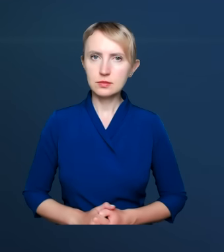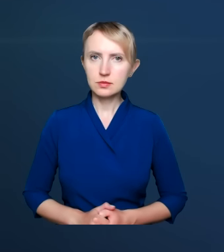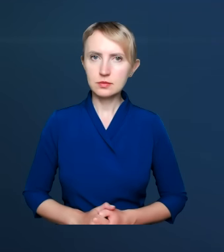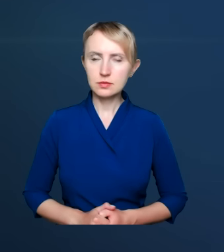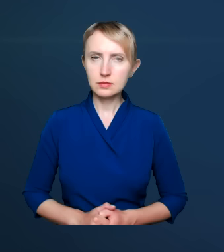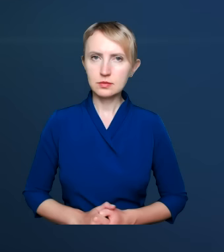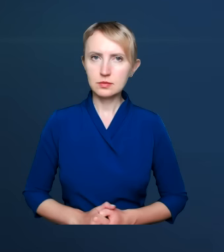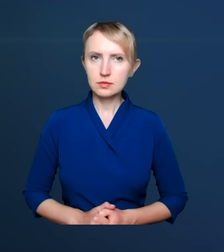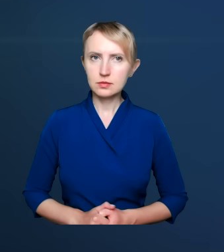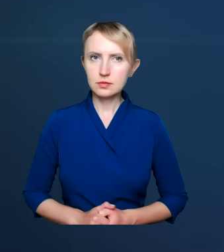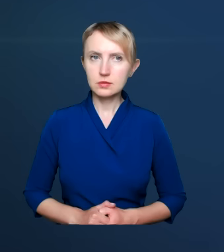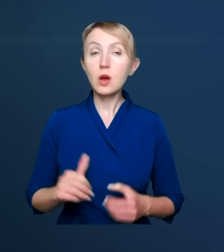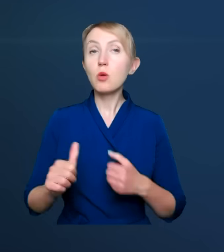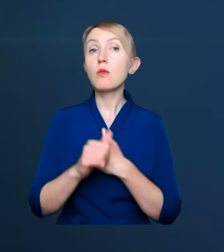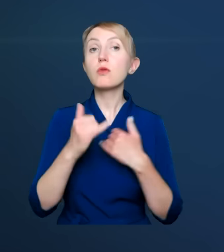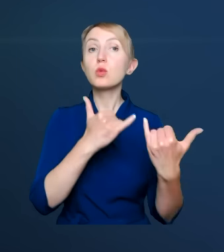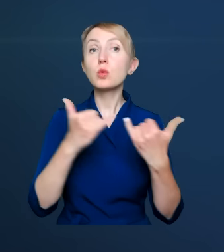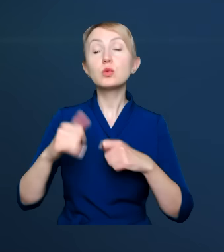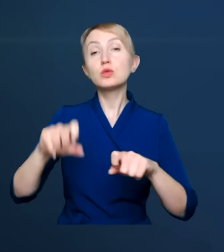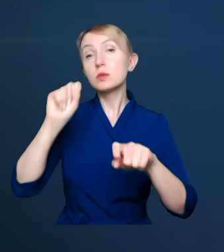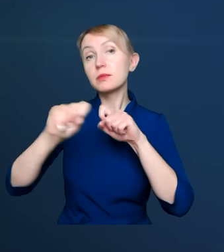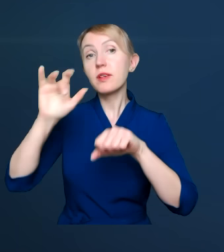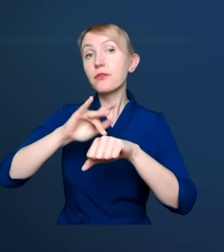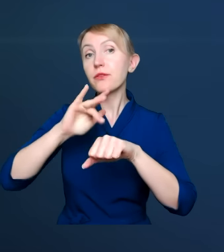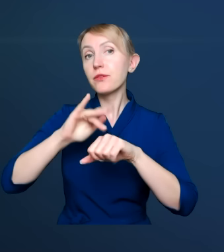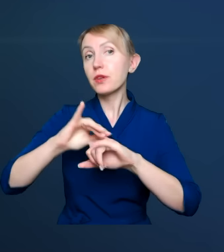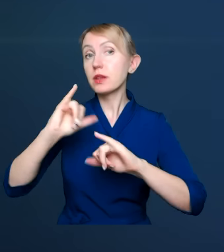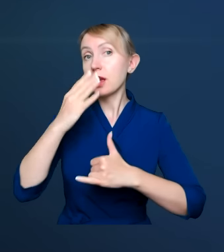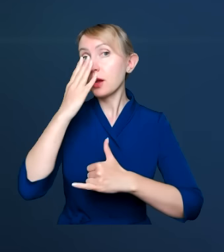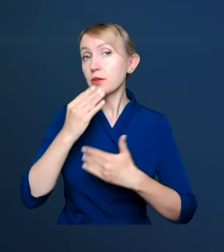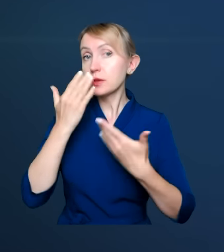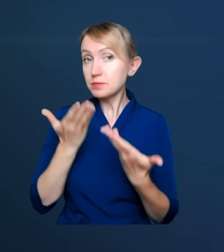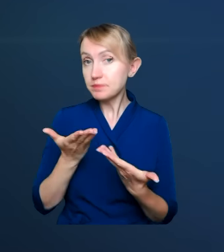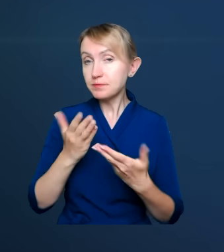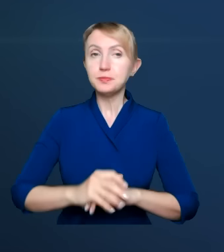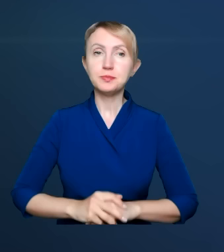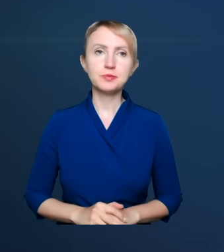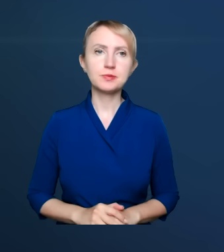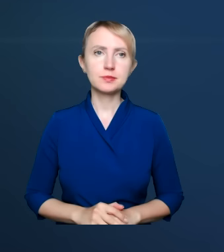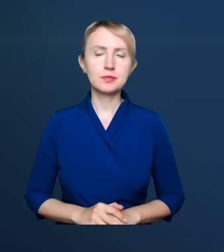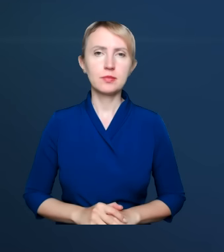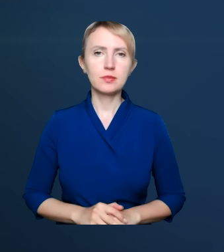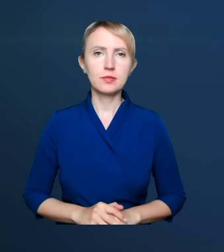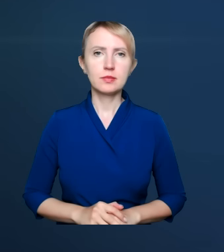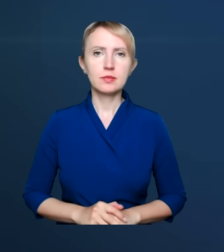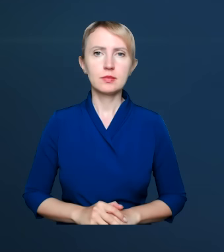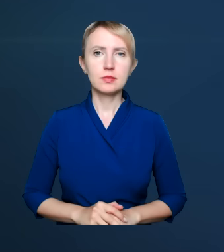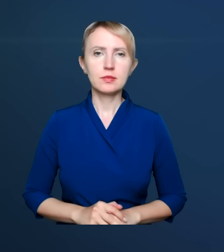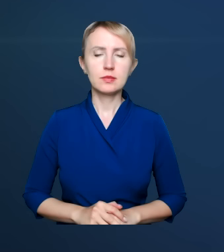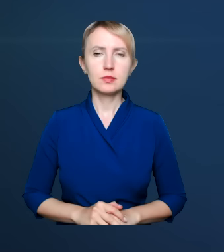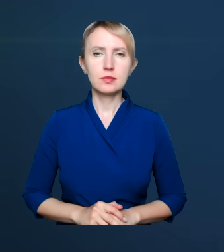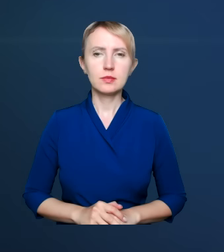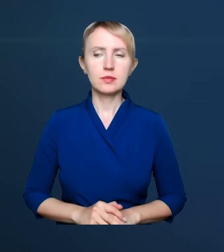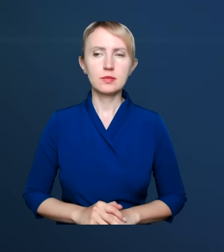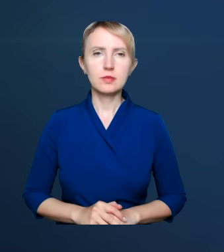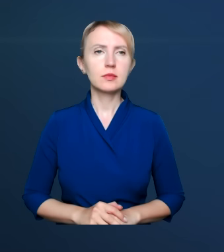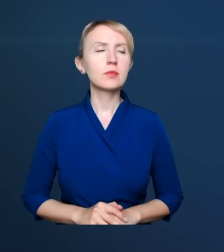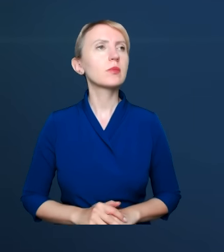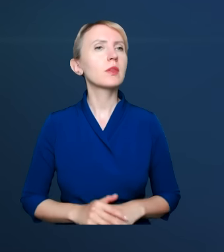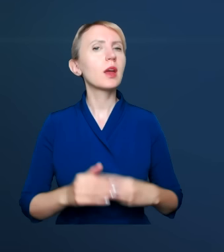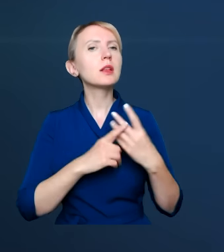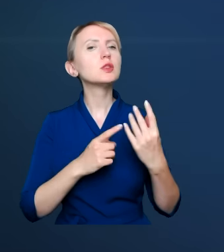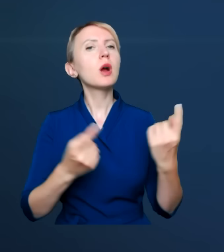tych pomiarów dobrze przyjmuję takie wytłumaczenie ale wobec tego to te o te frekwencje